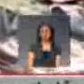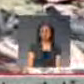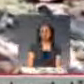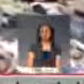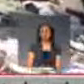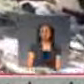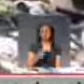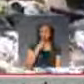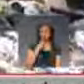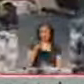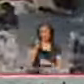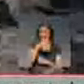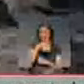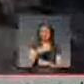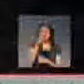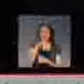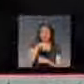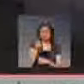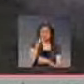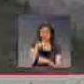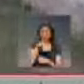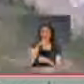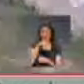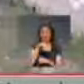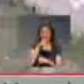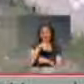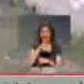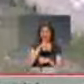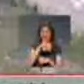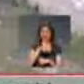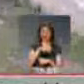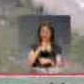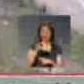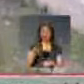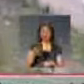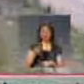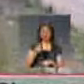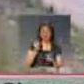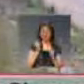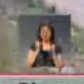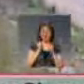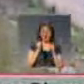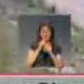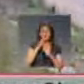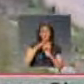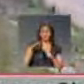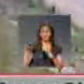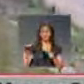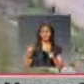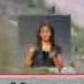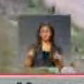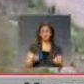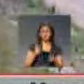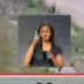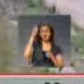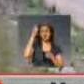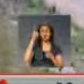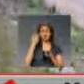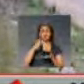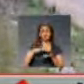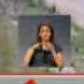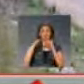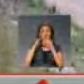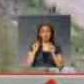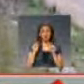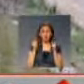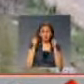التعابين اللي بتمشي من قبل ما وتخلي الاولاد عايشين في ذعر، ربنا يسترها علينا.